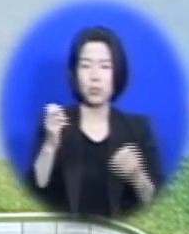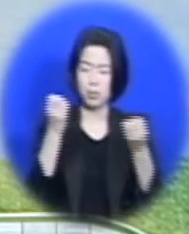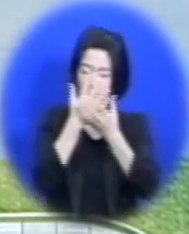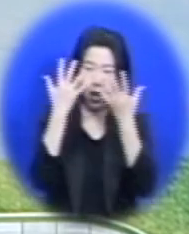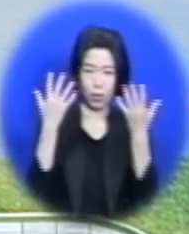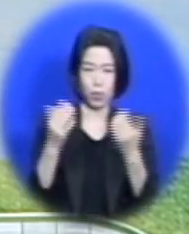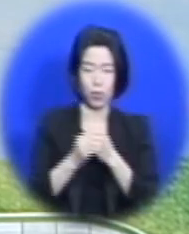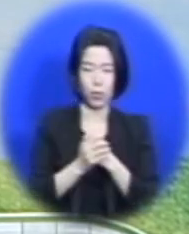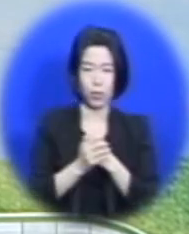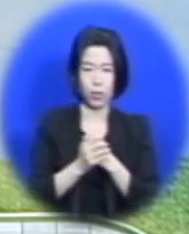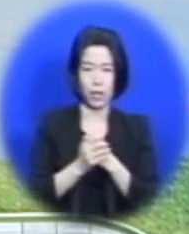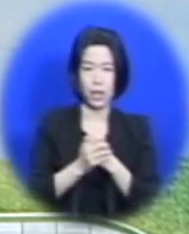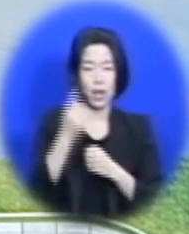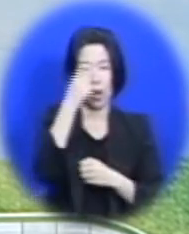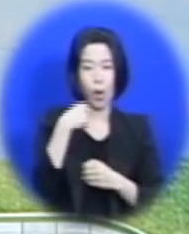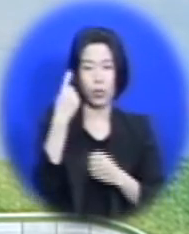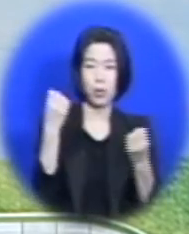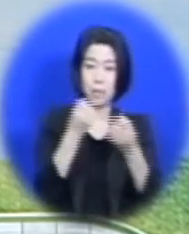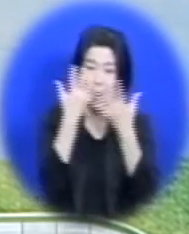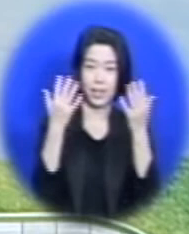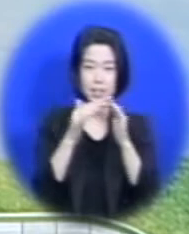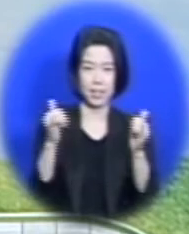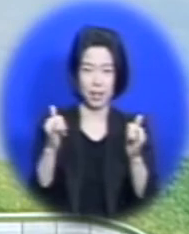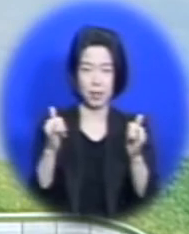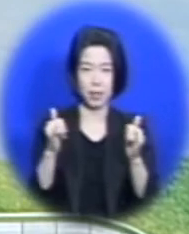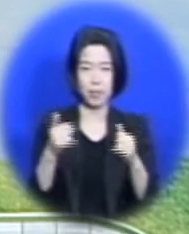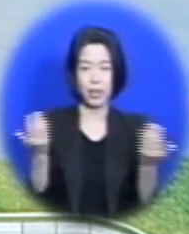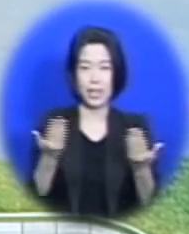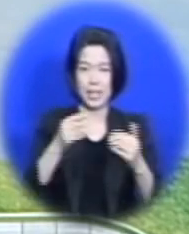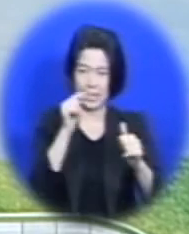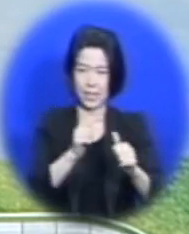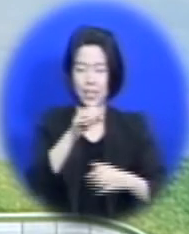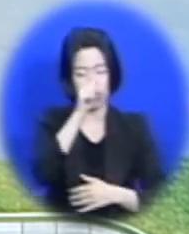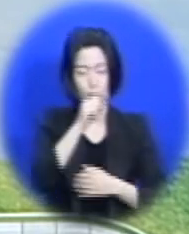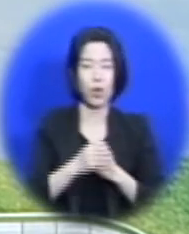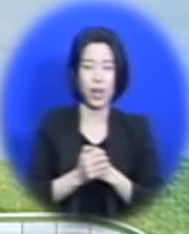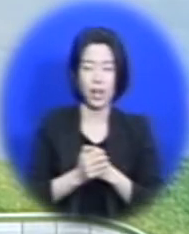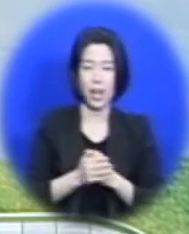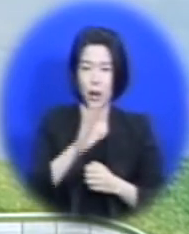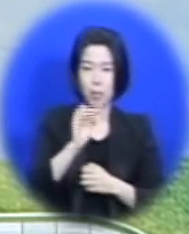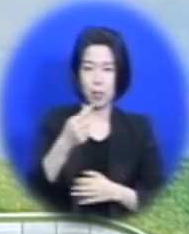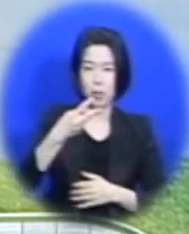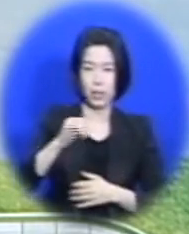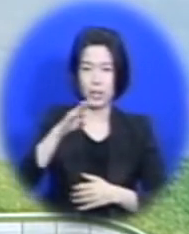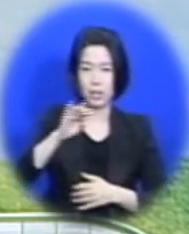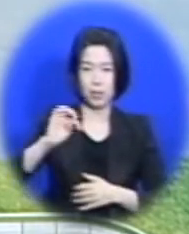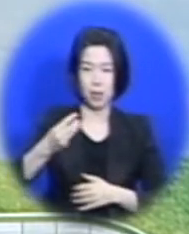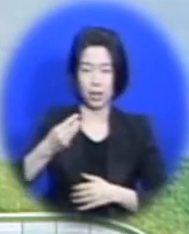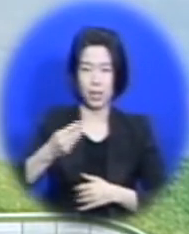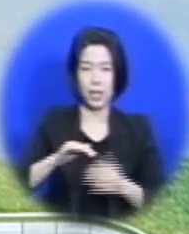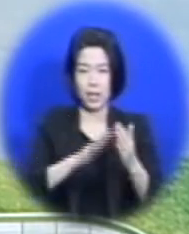거예요. 얼굴이 밝은 사람이 일을 시키기가 좋은 거죠. 보디발이 가정총무를